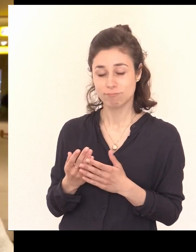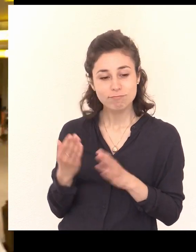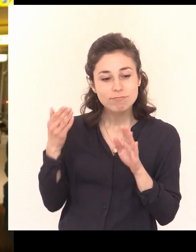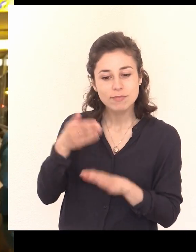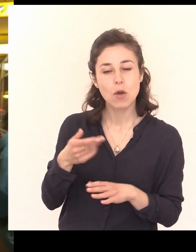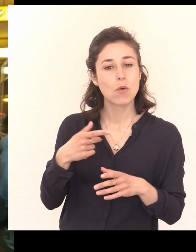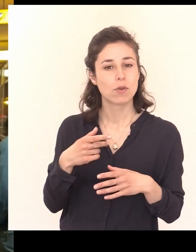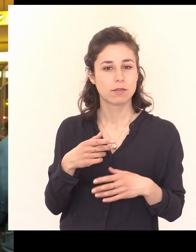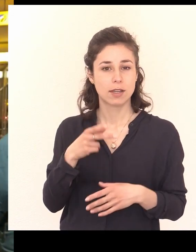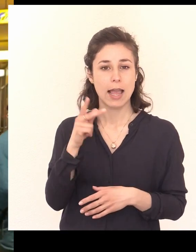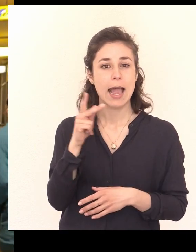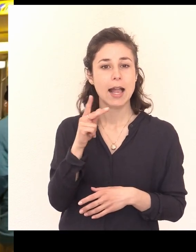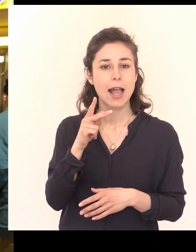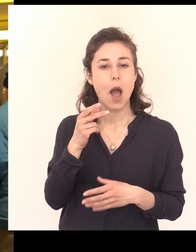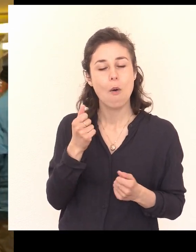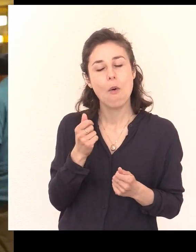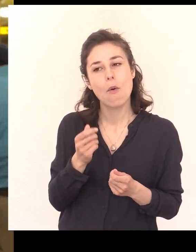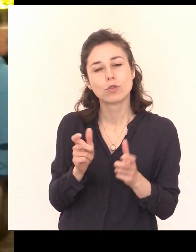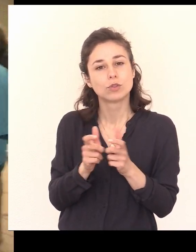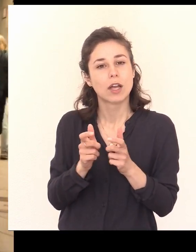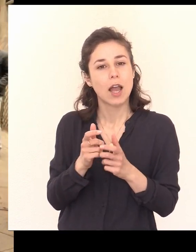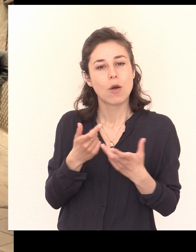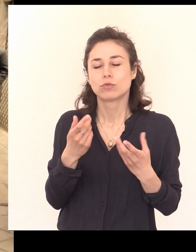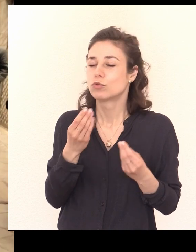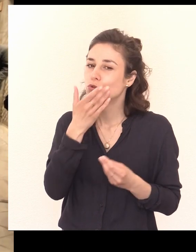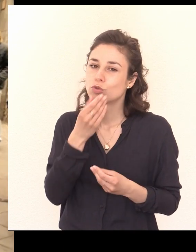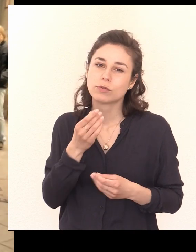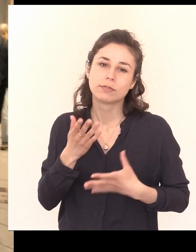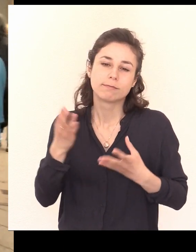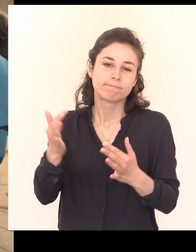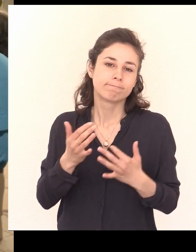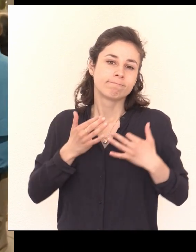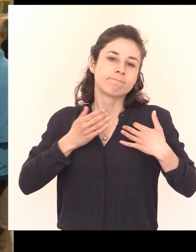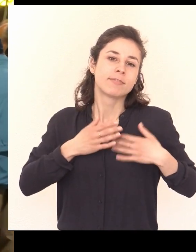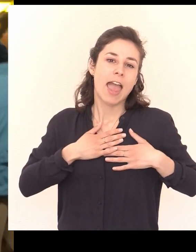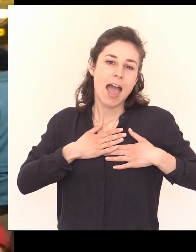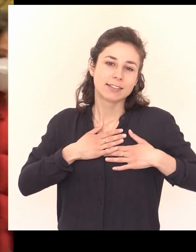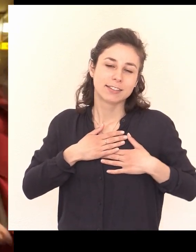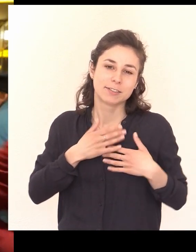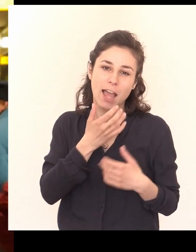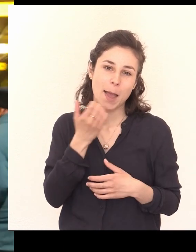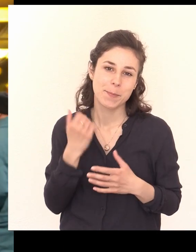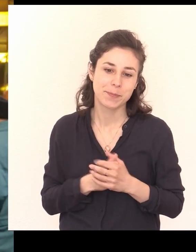hierher. Und der Kakao, der wärmt auch fürs Herz. Ja. So. Wie oft kommst du hier?